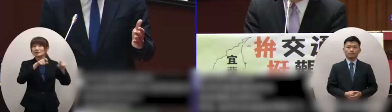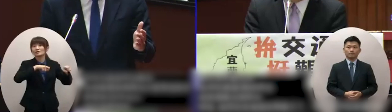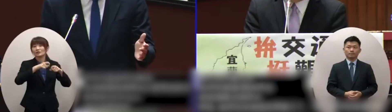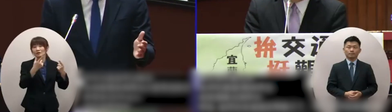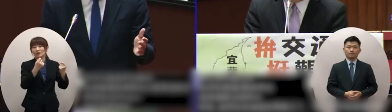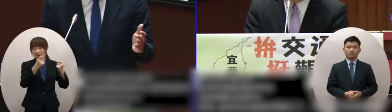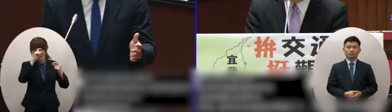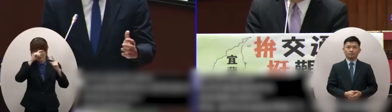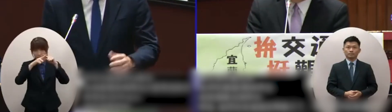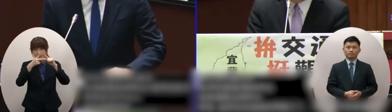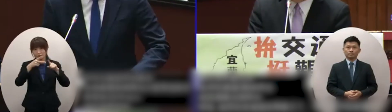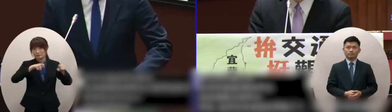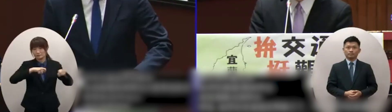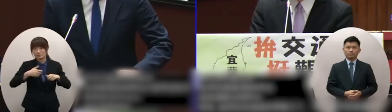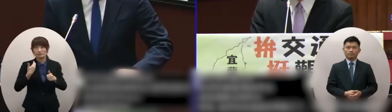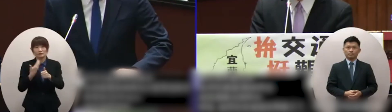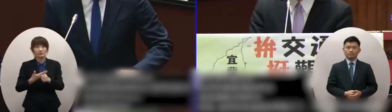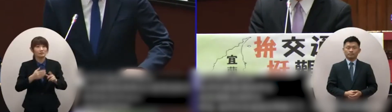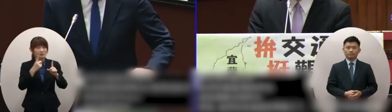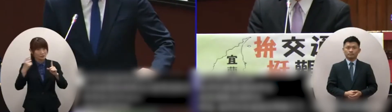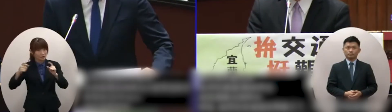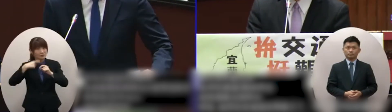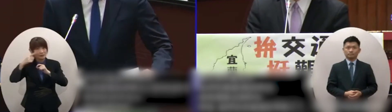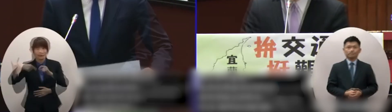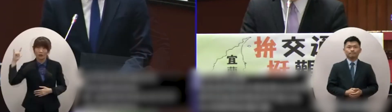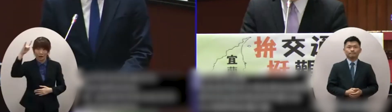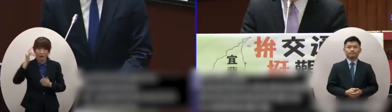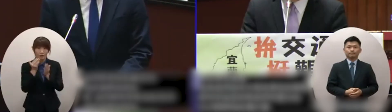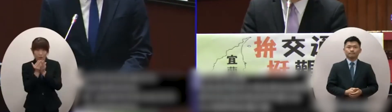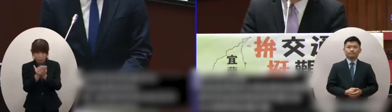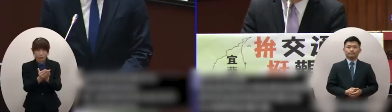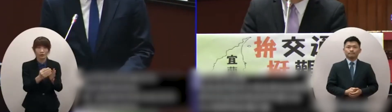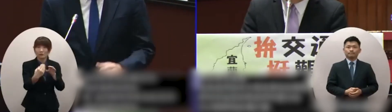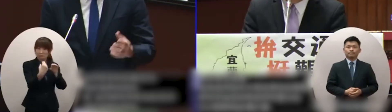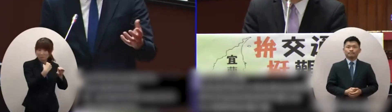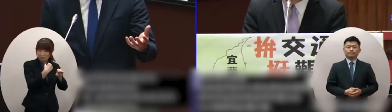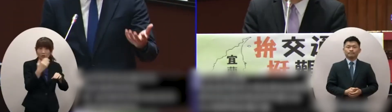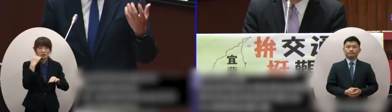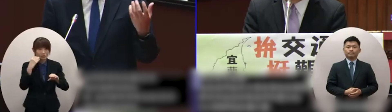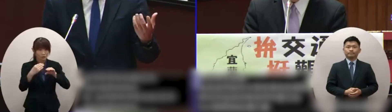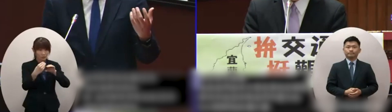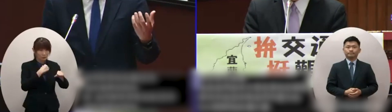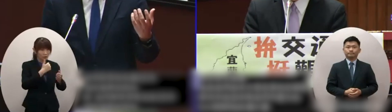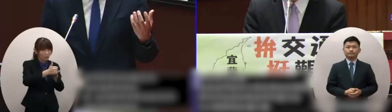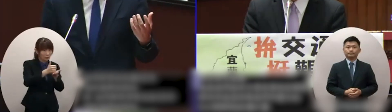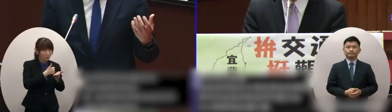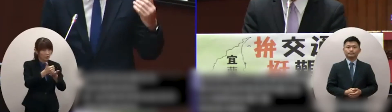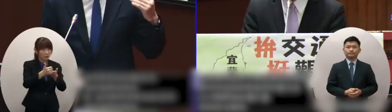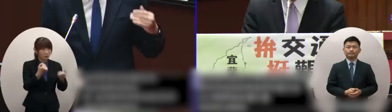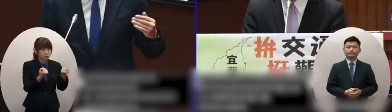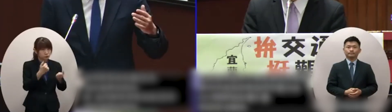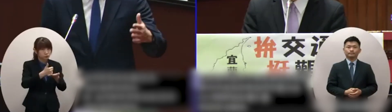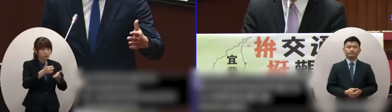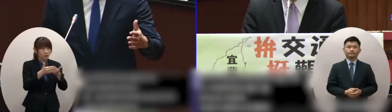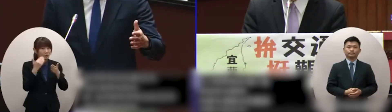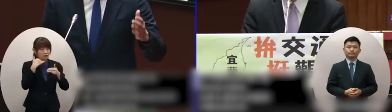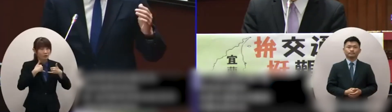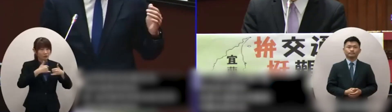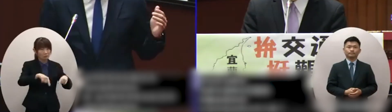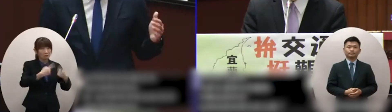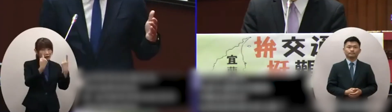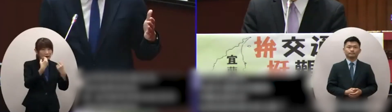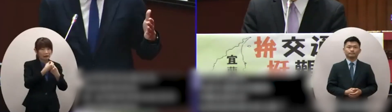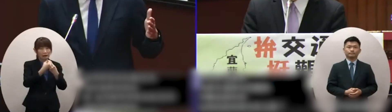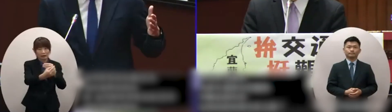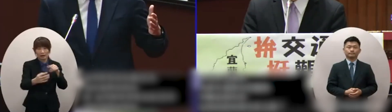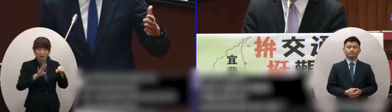在民国121年能够达到通车的阶段。那陆运的部分，因为如果是苏花的部分中断，那我们就是往南，所